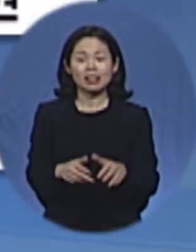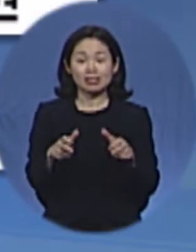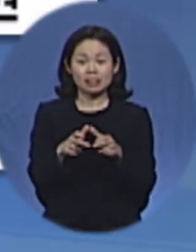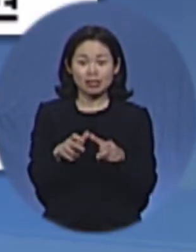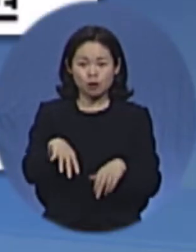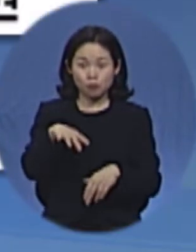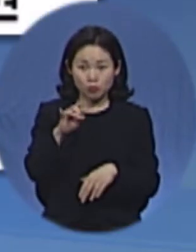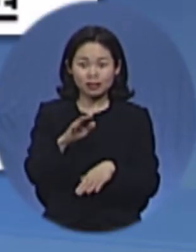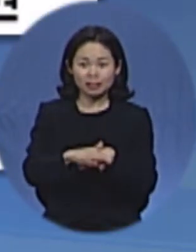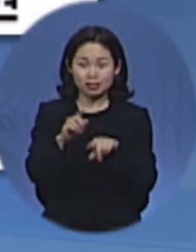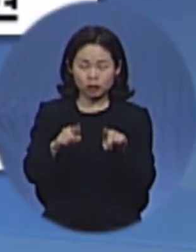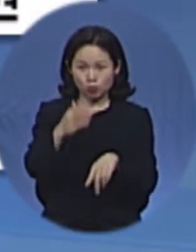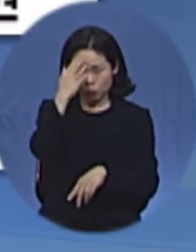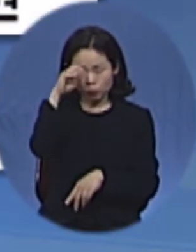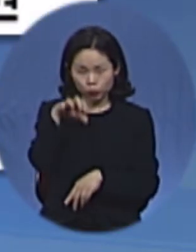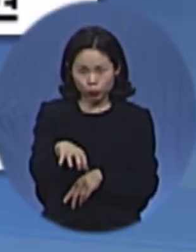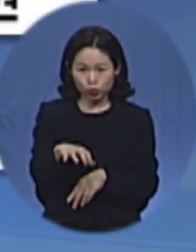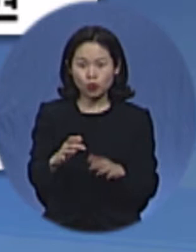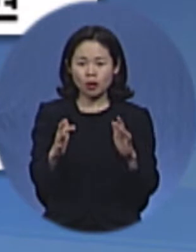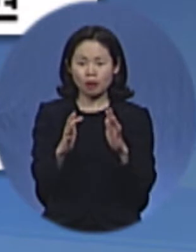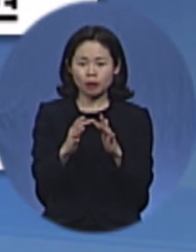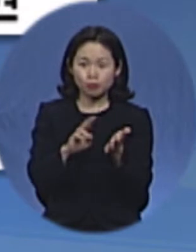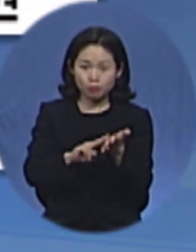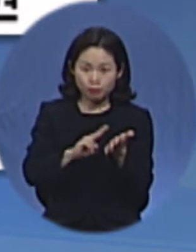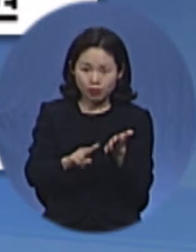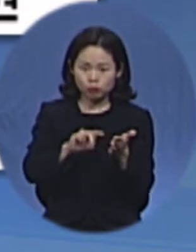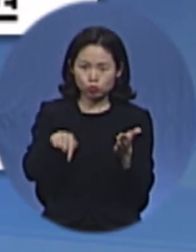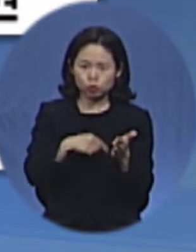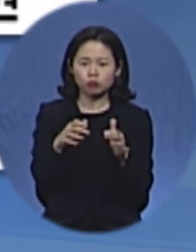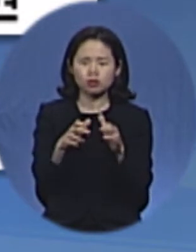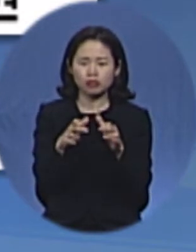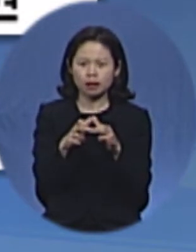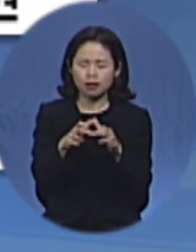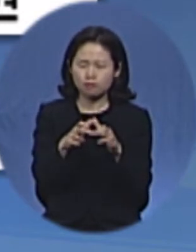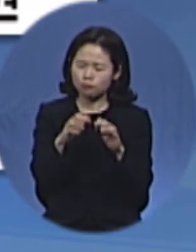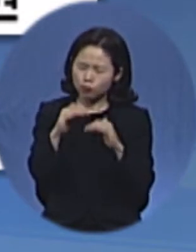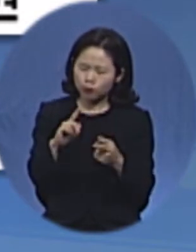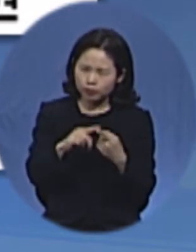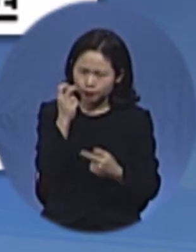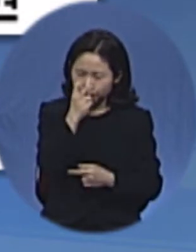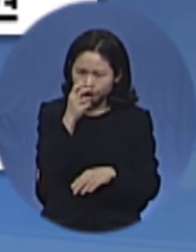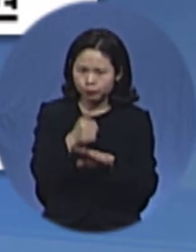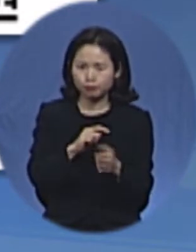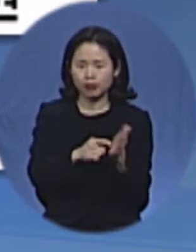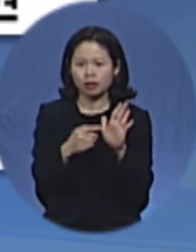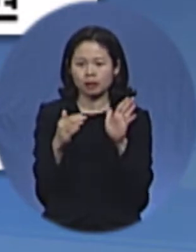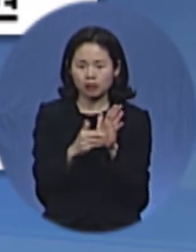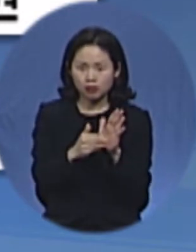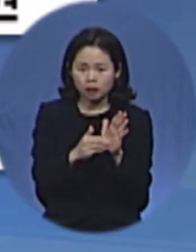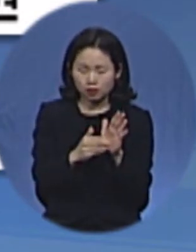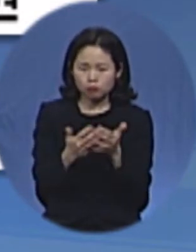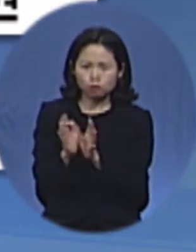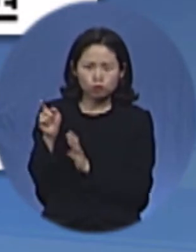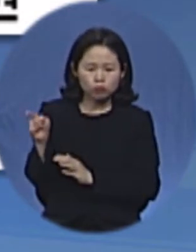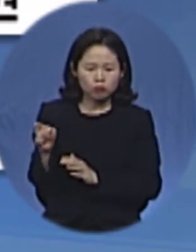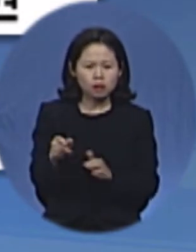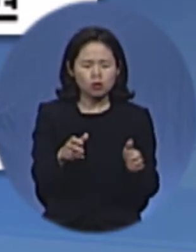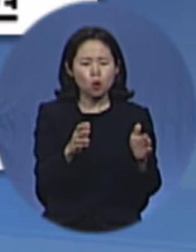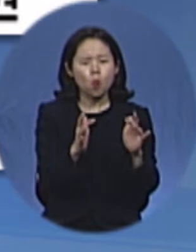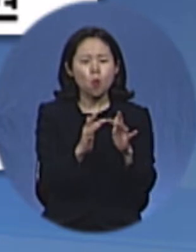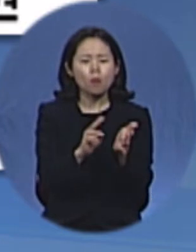장애인 먼저 실천운동본부가 웹툰 속 장애인 모니터 결과를 발표했습니다. 본부는 웹툰이 장애를 표현하는